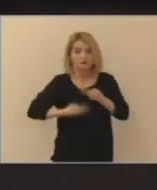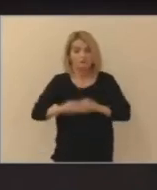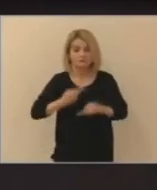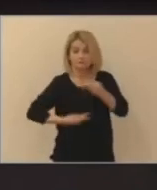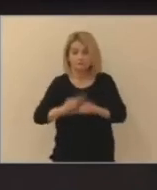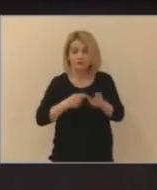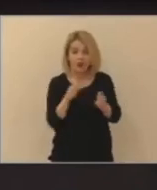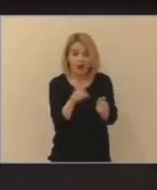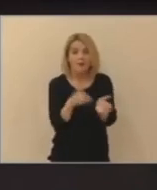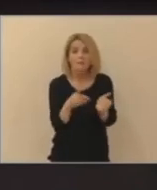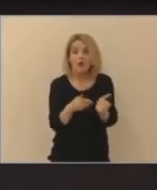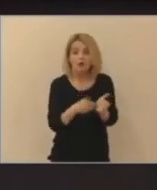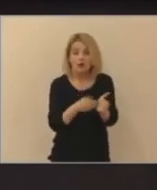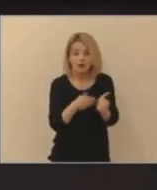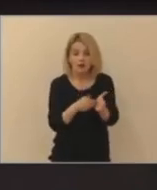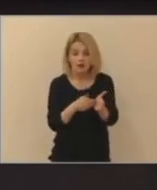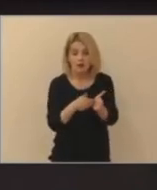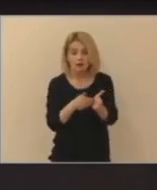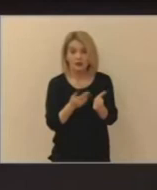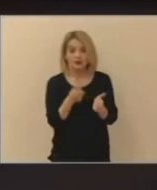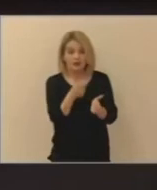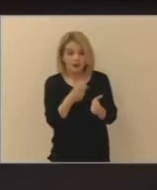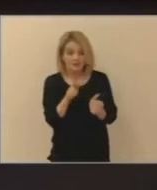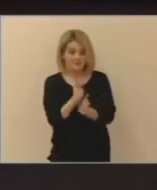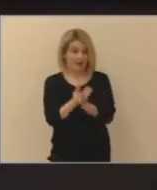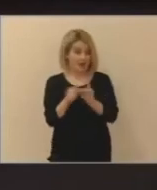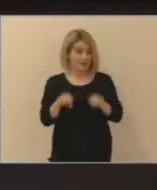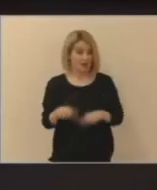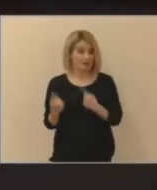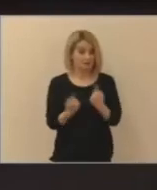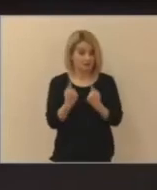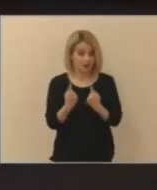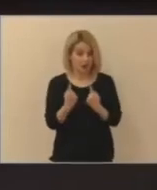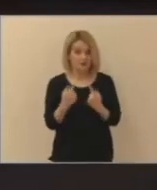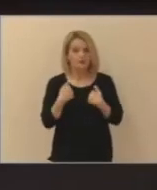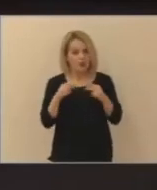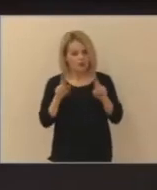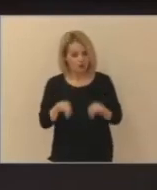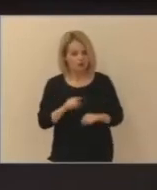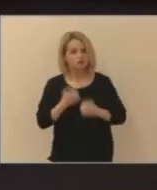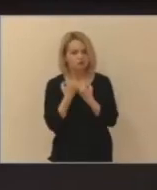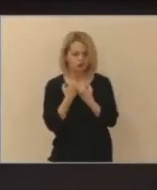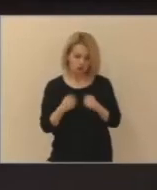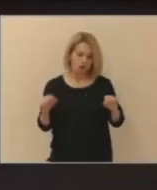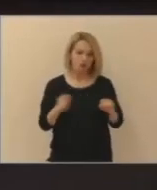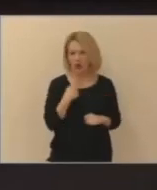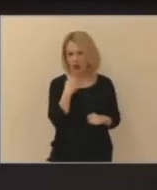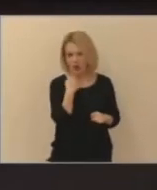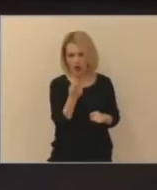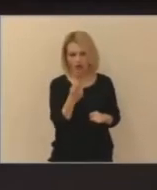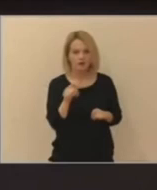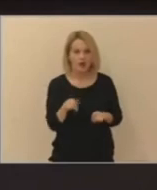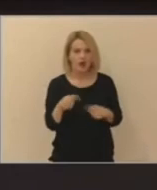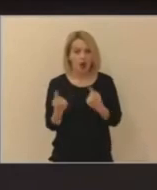повеќе од потребни во вакво време. Јас можам слободно да кажам дека